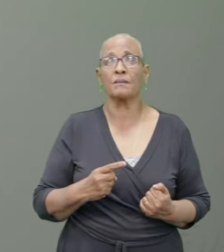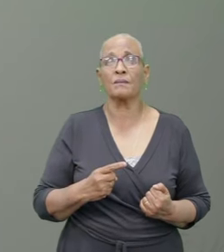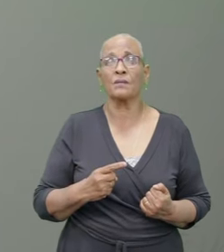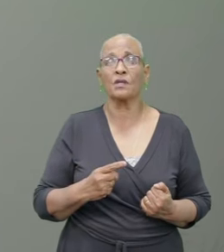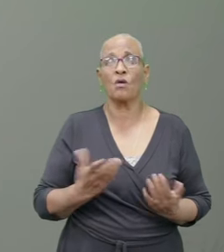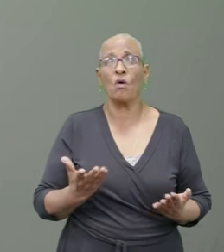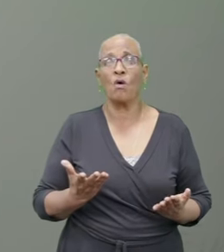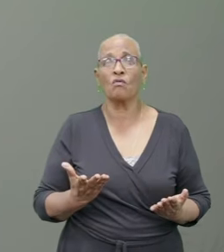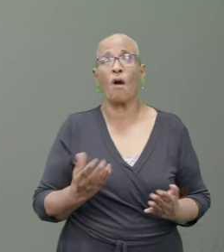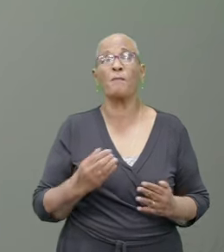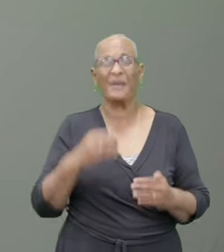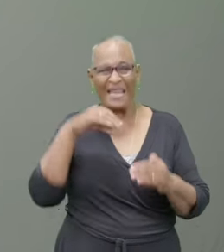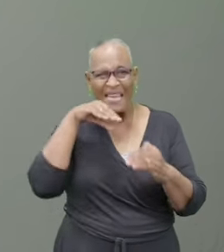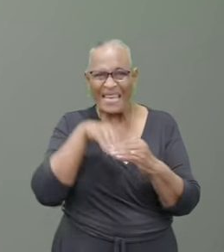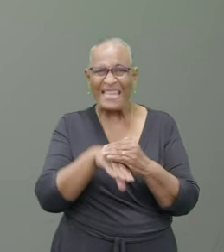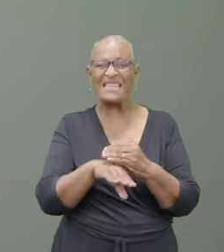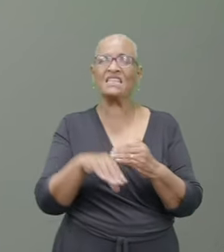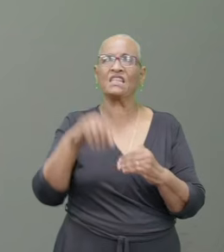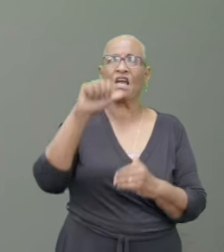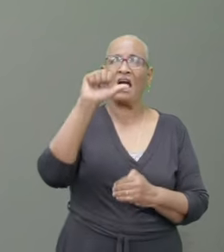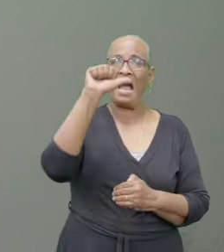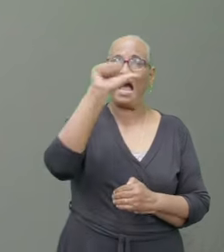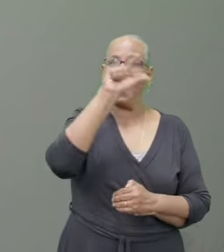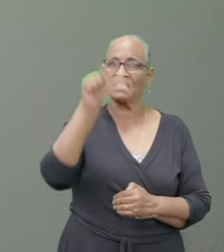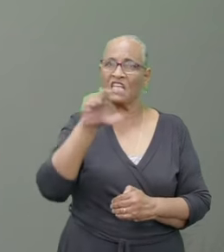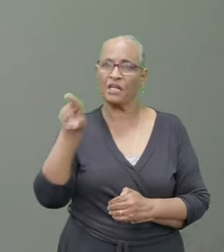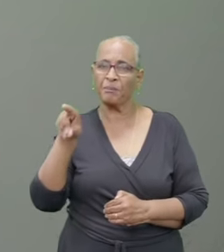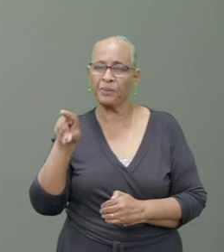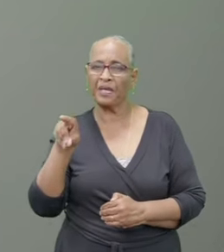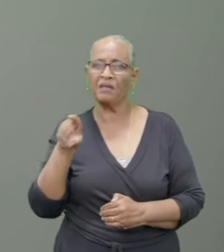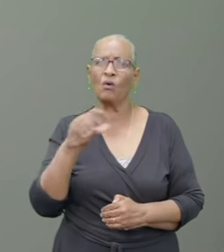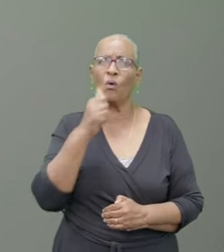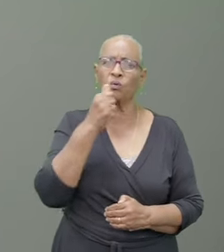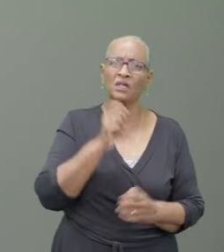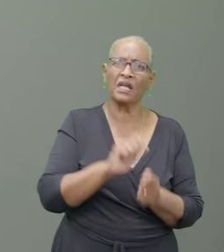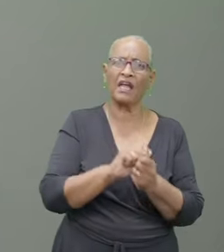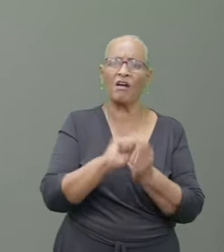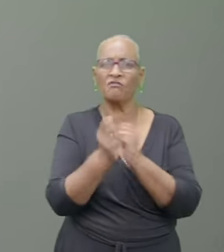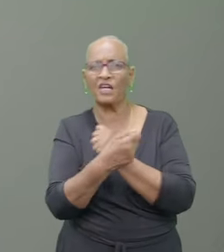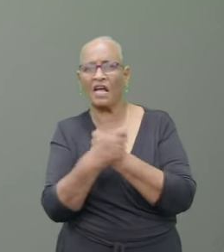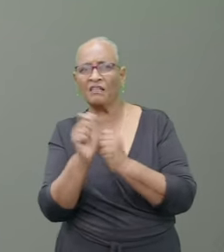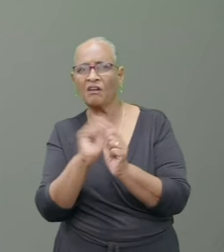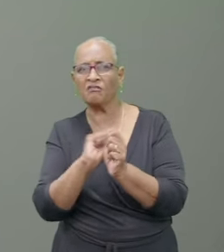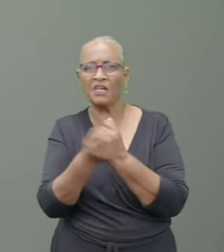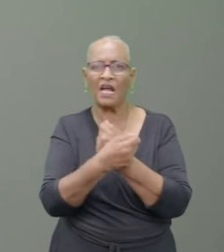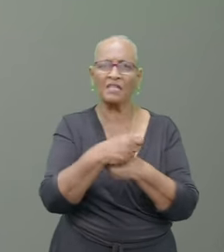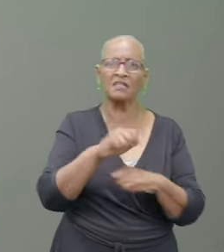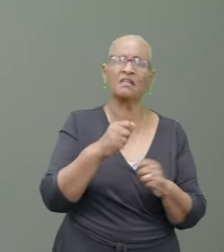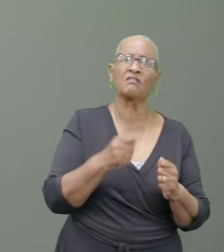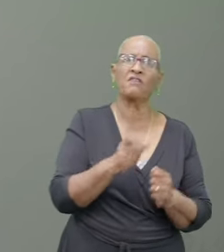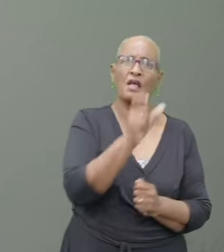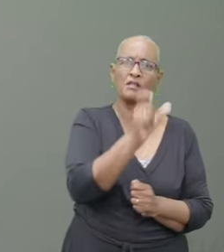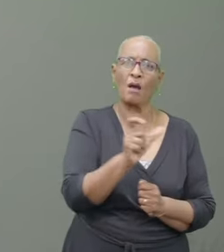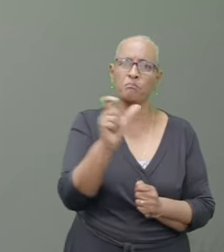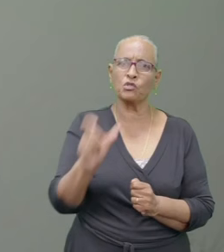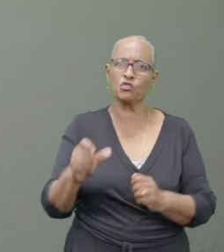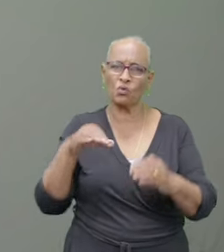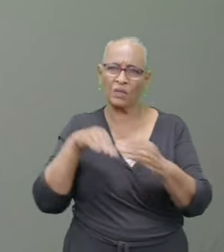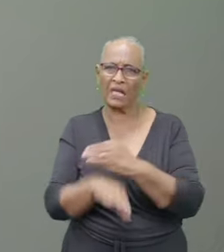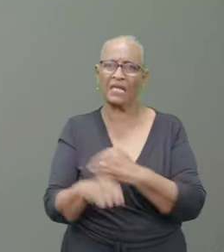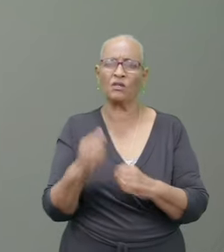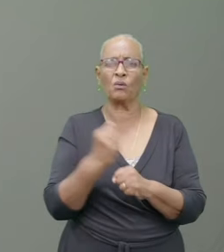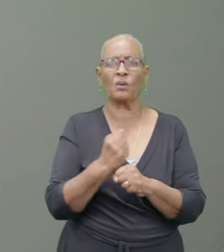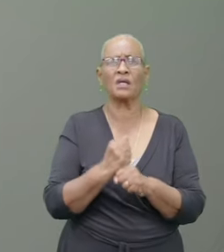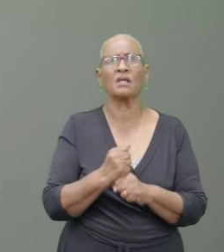hoe noemen ze het, intern binnen het AZP ook te shiften voor wat betreft personeel. Dat zijn allemaal activiteiten